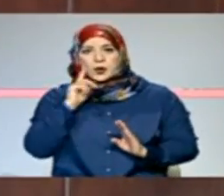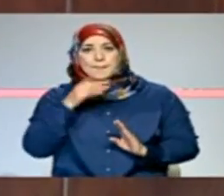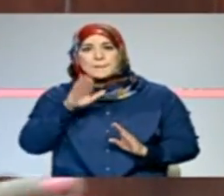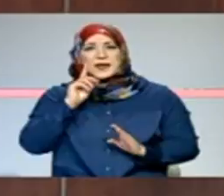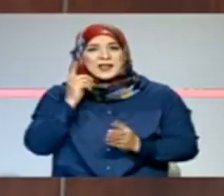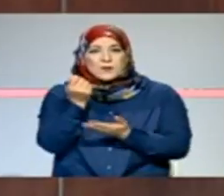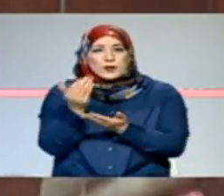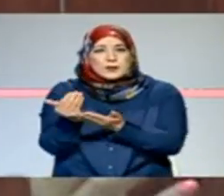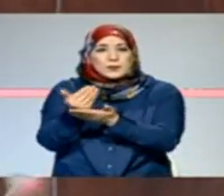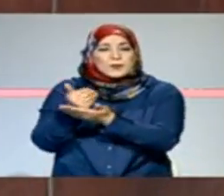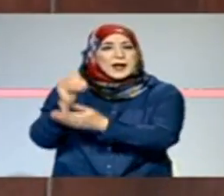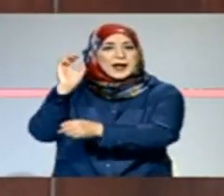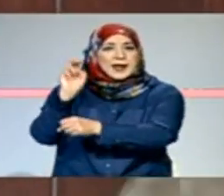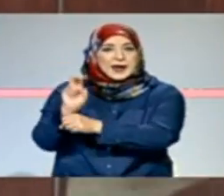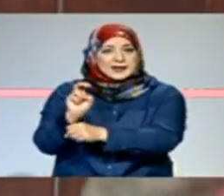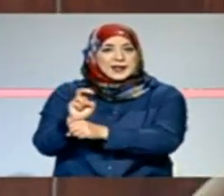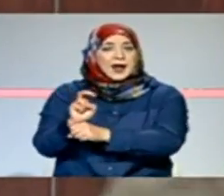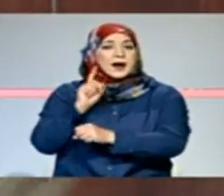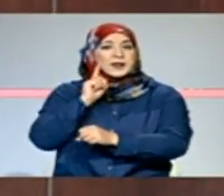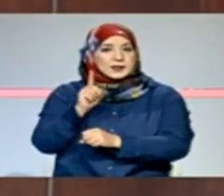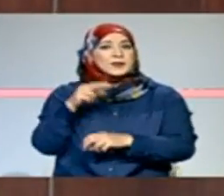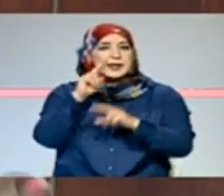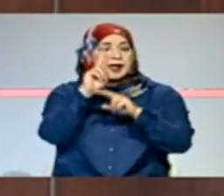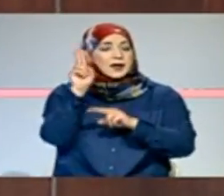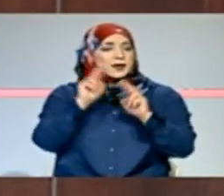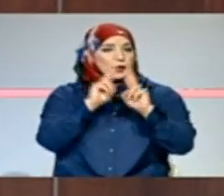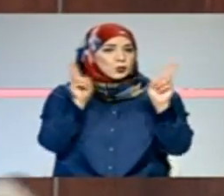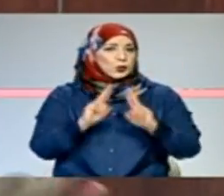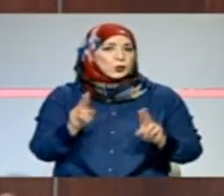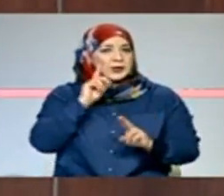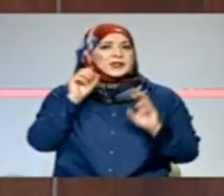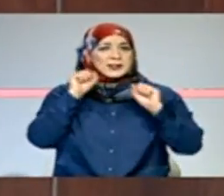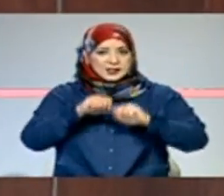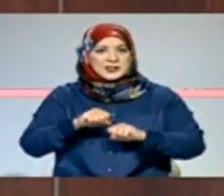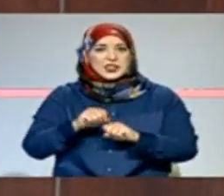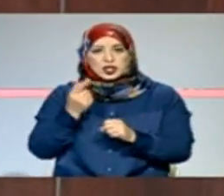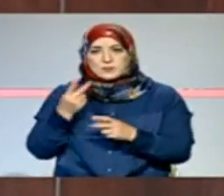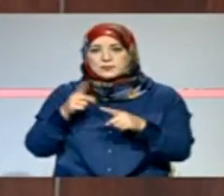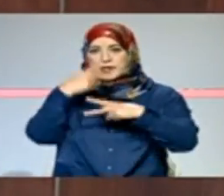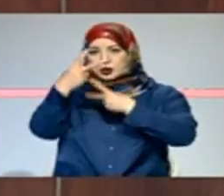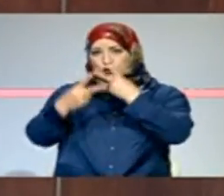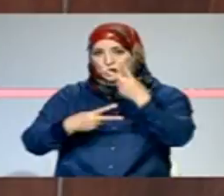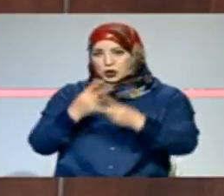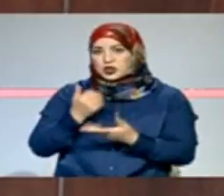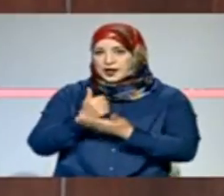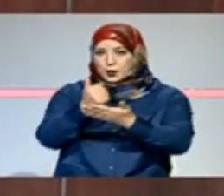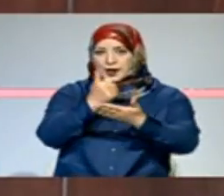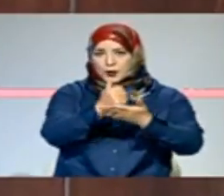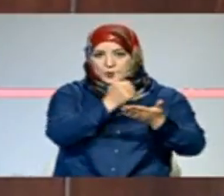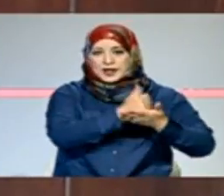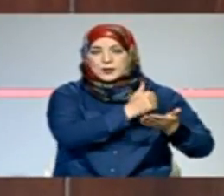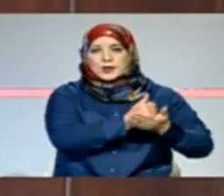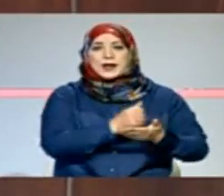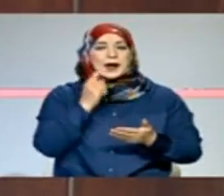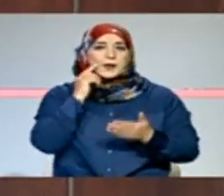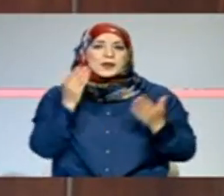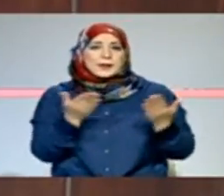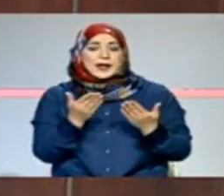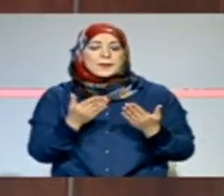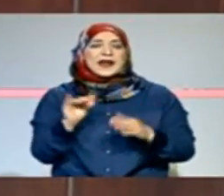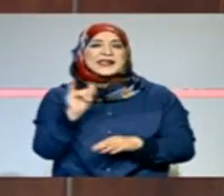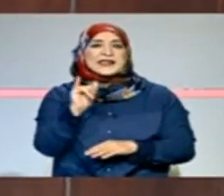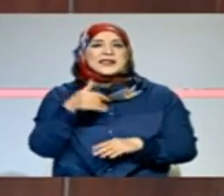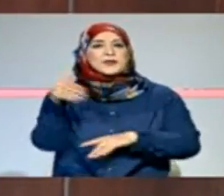احتياط، أصل احتياطي دولي ينجم يتحول إلى عملة احتياطية يتم استعمالها من قبل